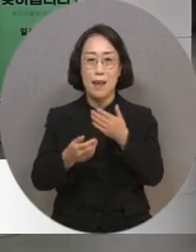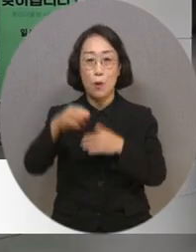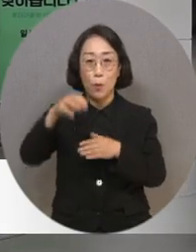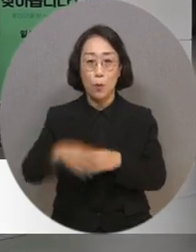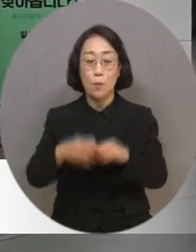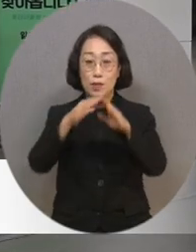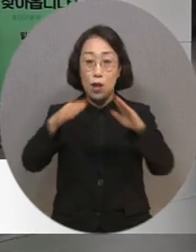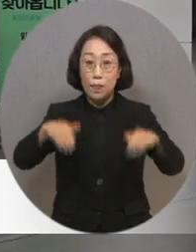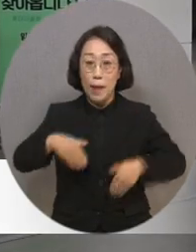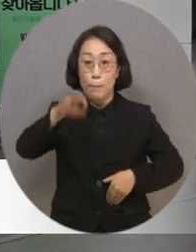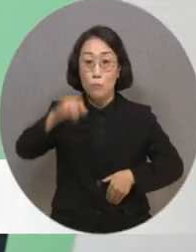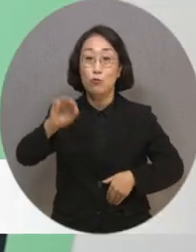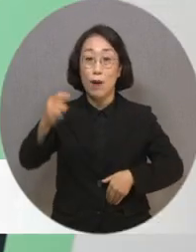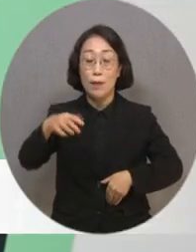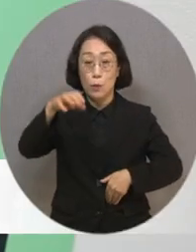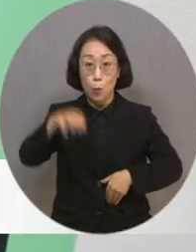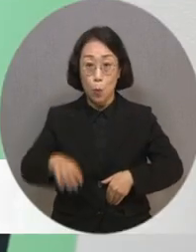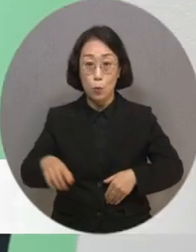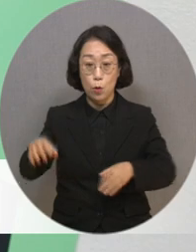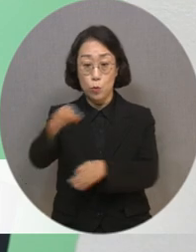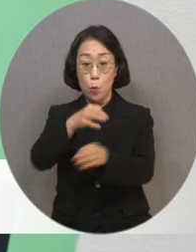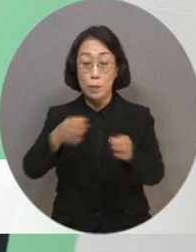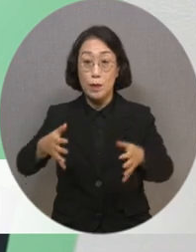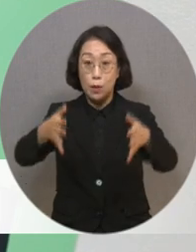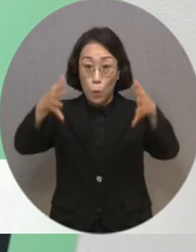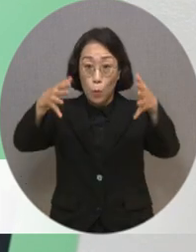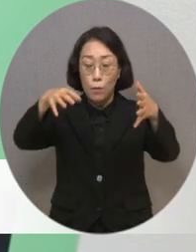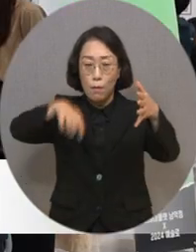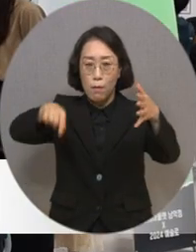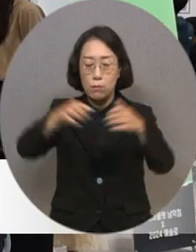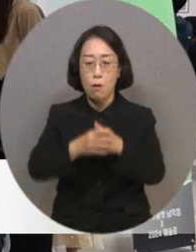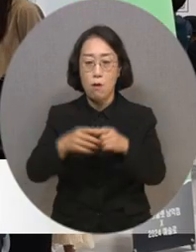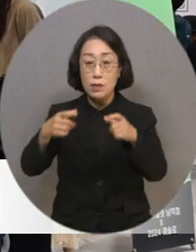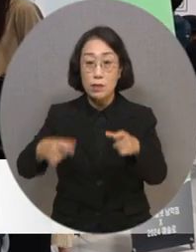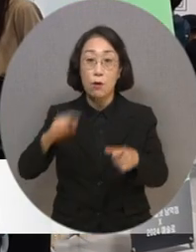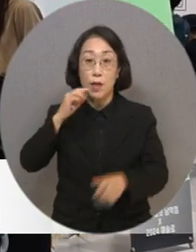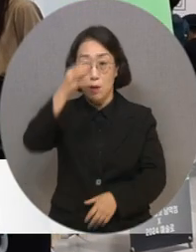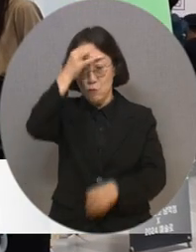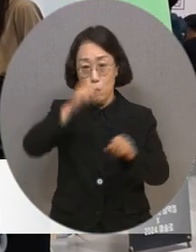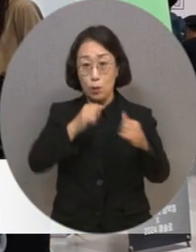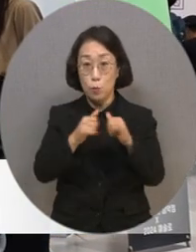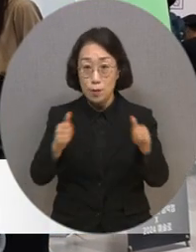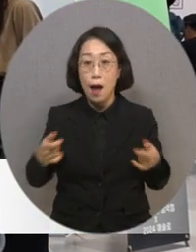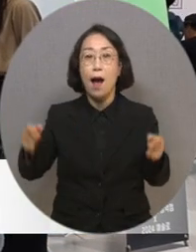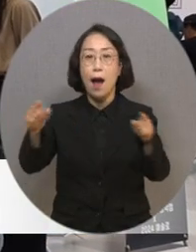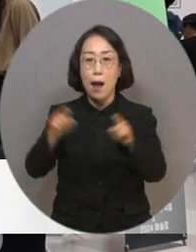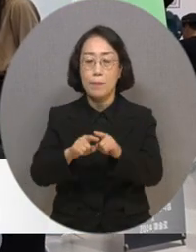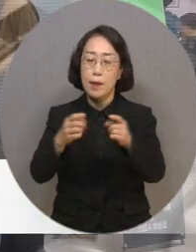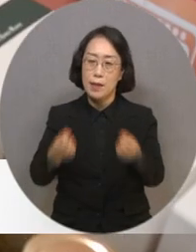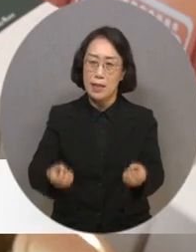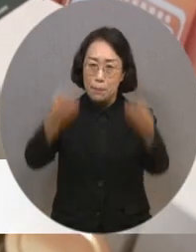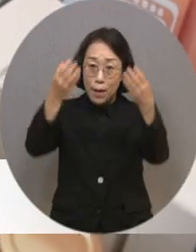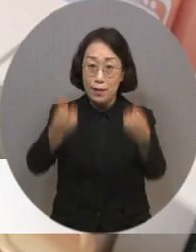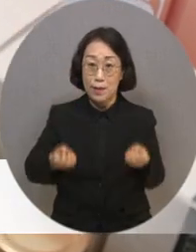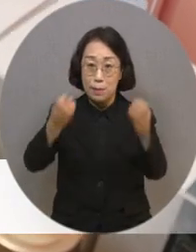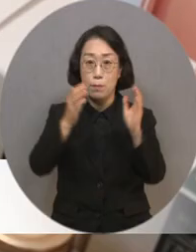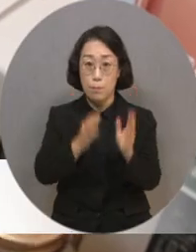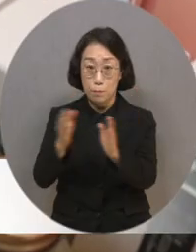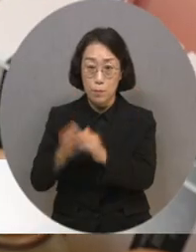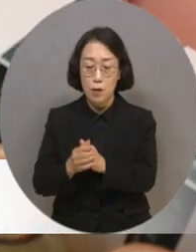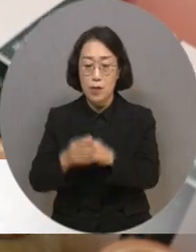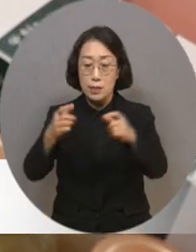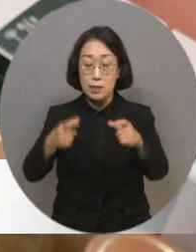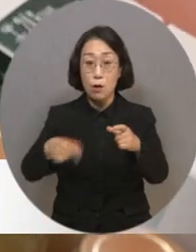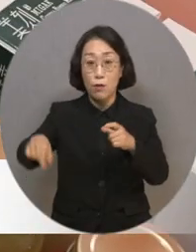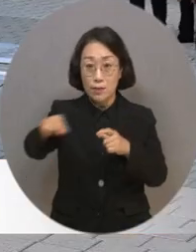전남 무안군의 한 쇼핑시설로 최근 지역 예술인들과 협력하여 다양한 문화예술 이벤트를 선보이며 지역사회의